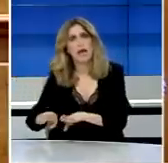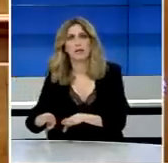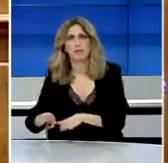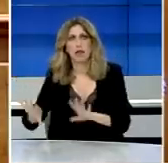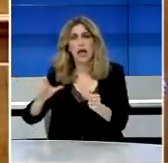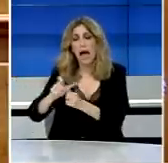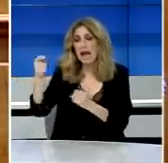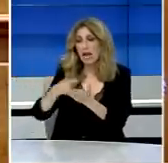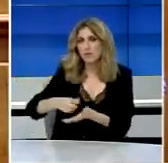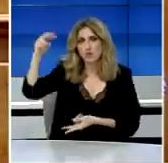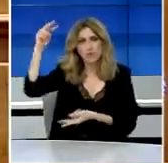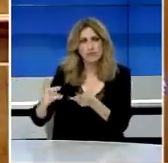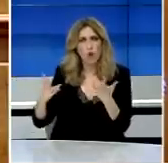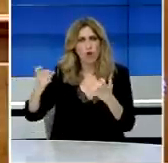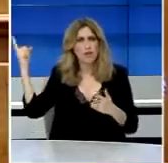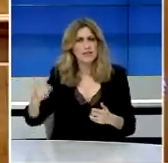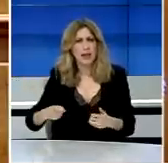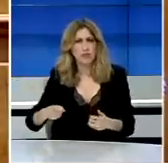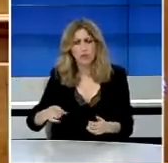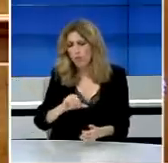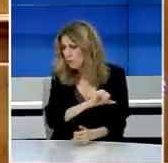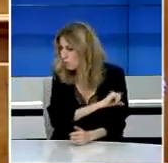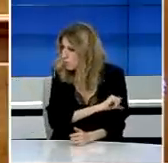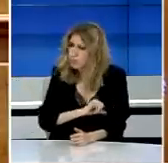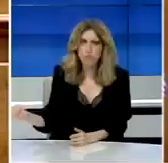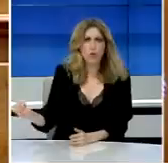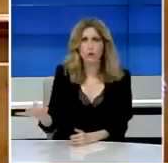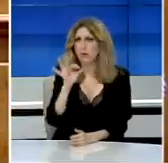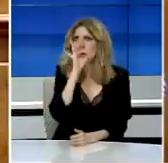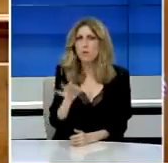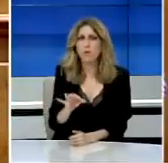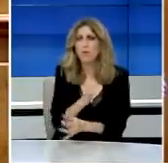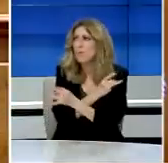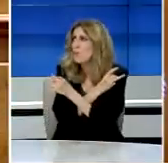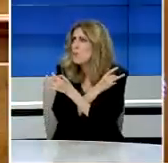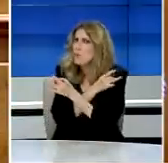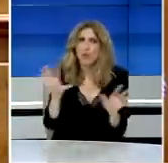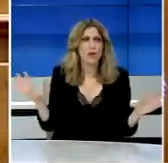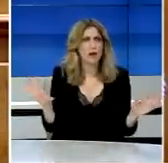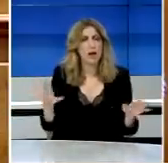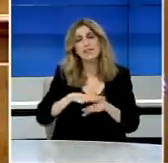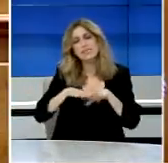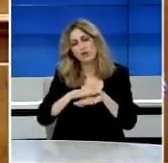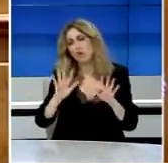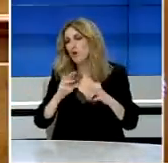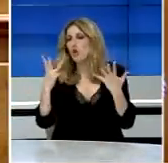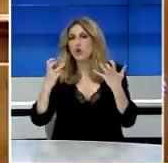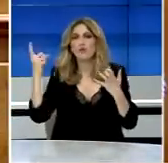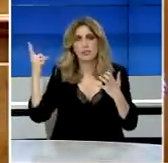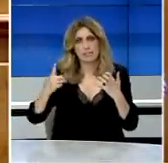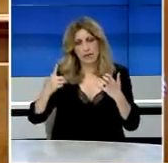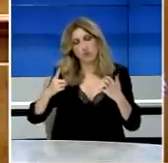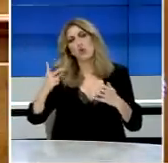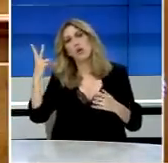μισθού κατά 80%. Αυτό δεν έχει γίνει ποτέ, δεν έχει γίνει πουθενά. Κατά 20%, με συγχωρείτε, να πάμε στο 20, να